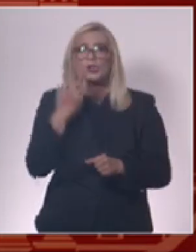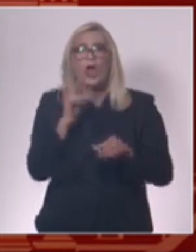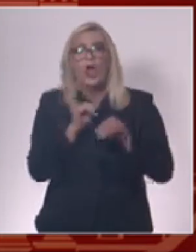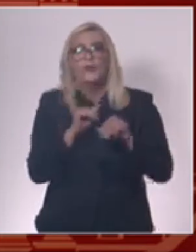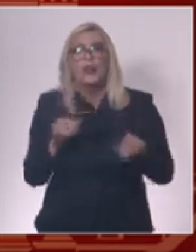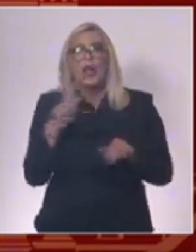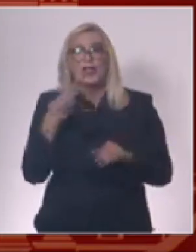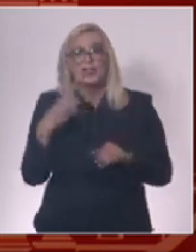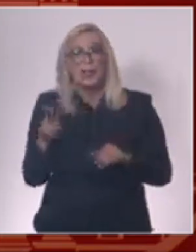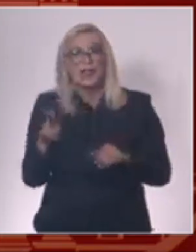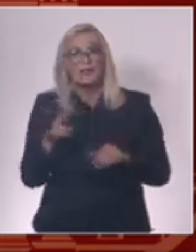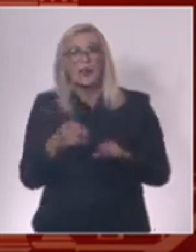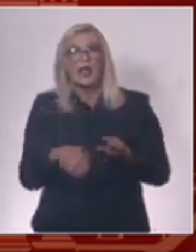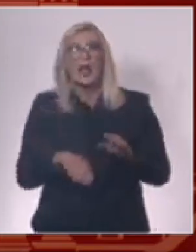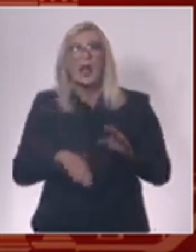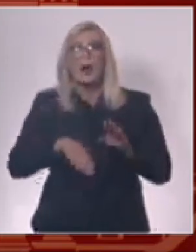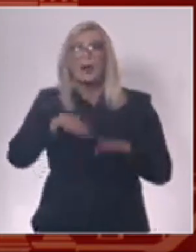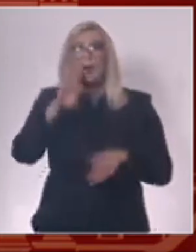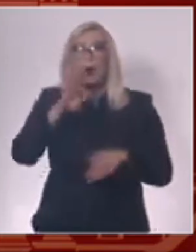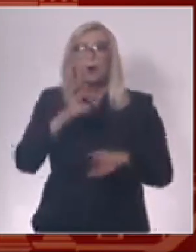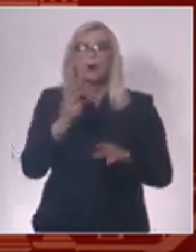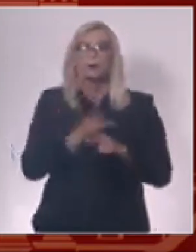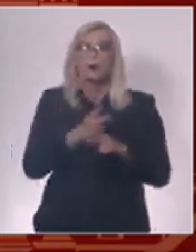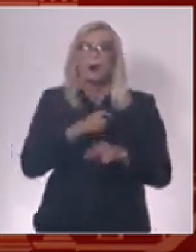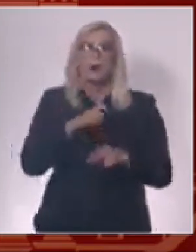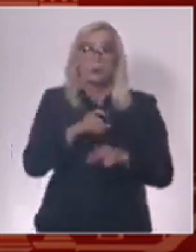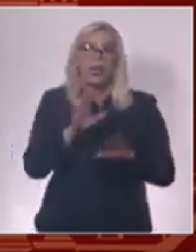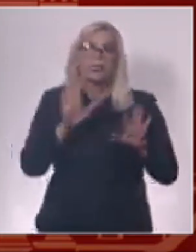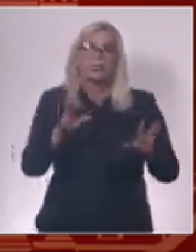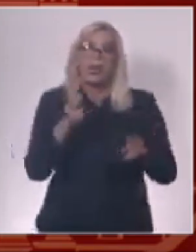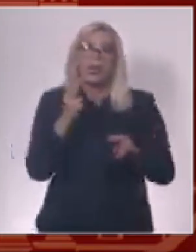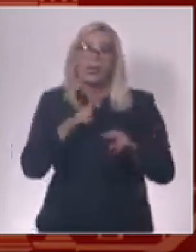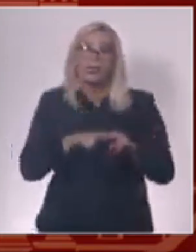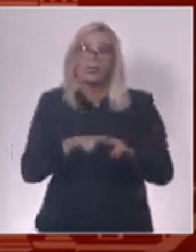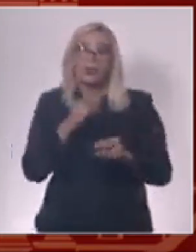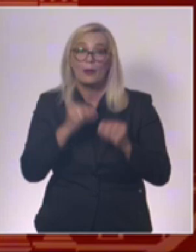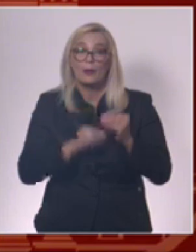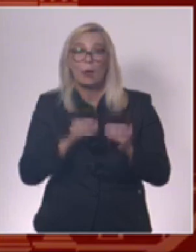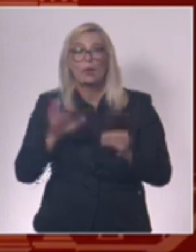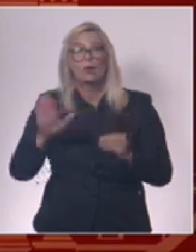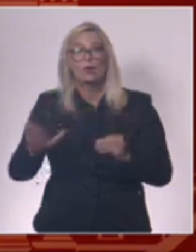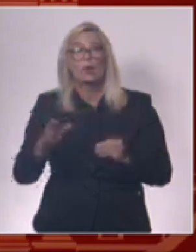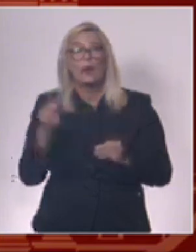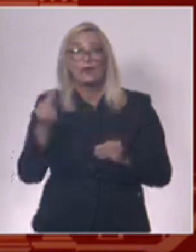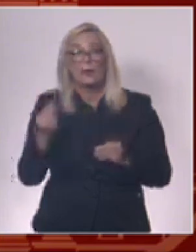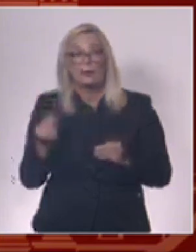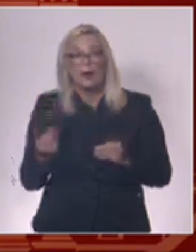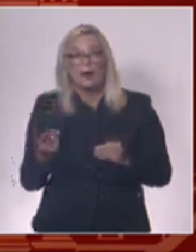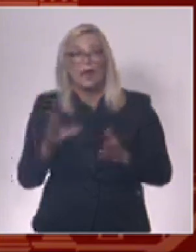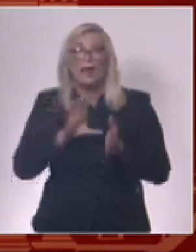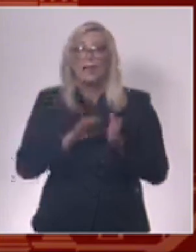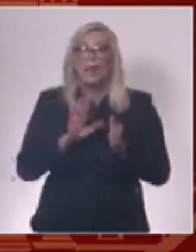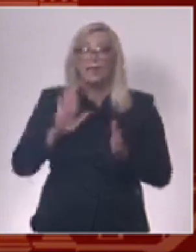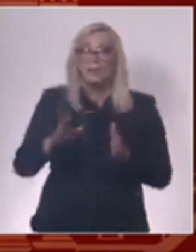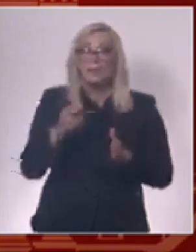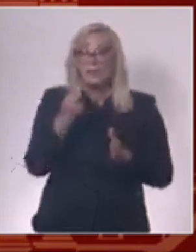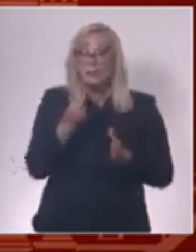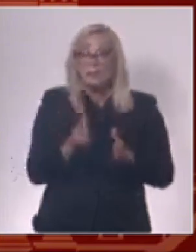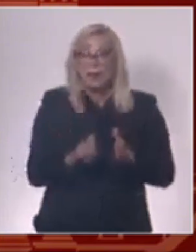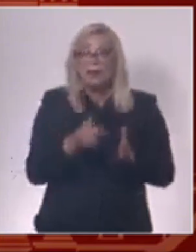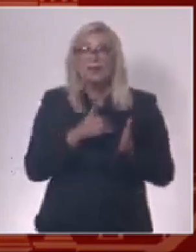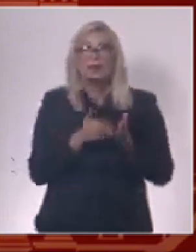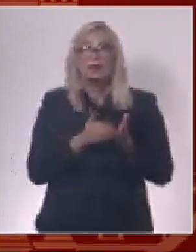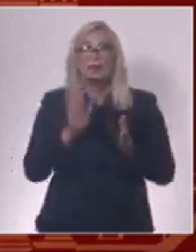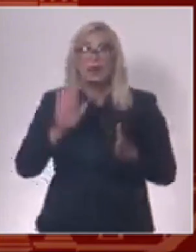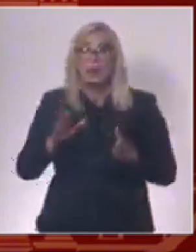евра поголем државен долг. Ете така ги решавале проблемите, со ваши пари. Трошиле ваши пари, краделе ваши пари, пари